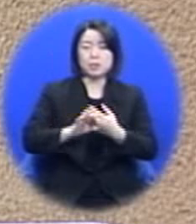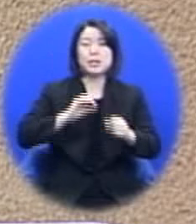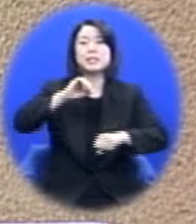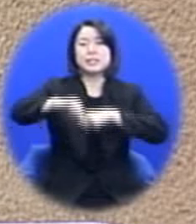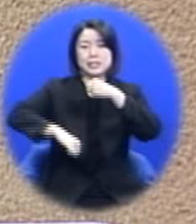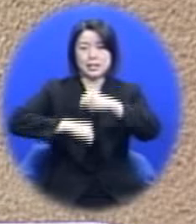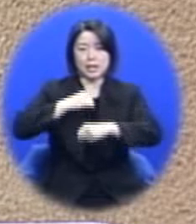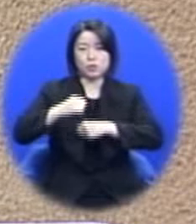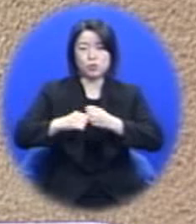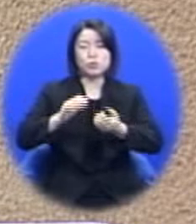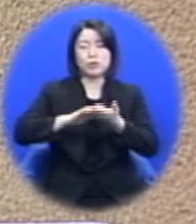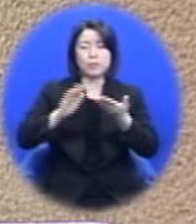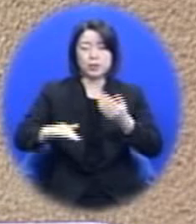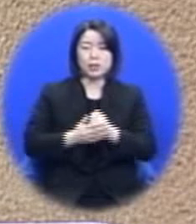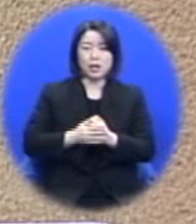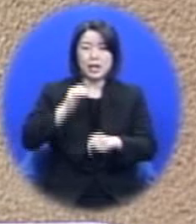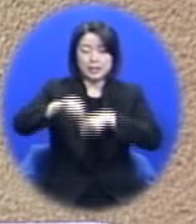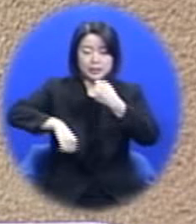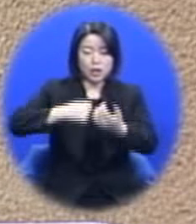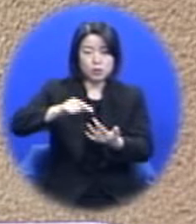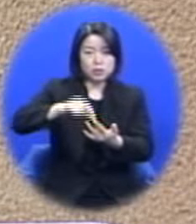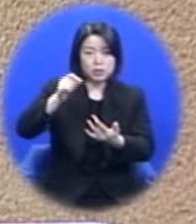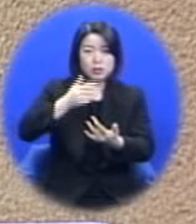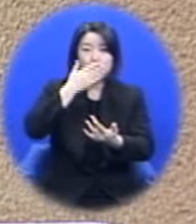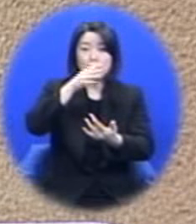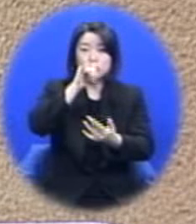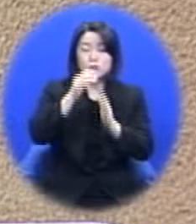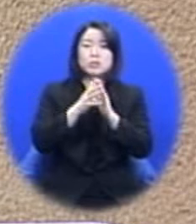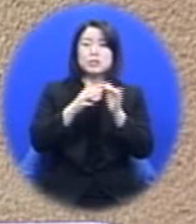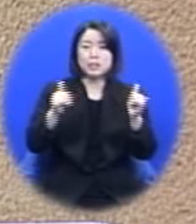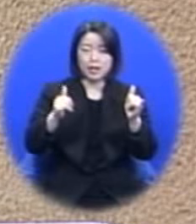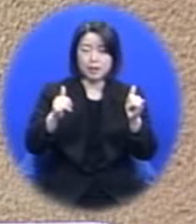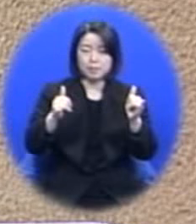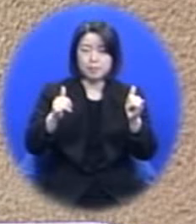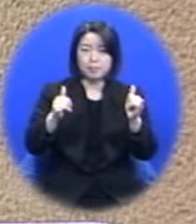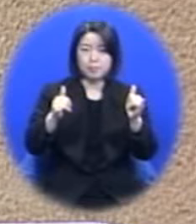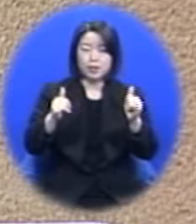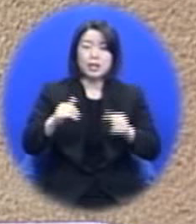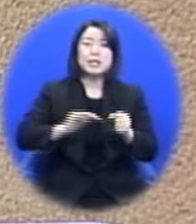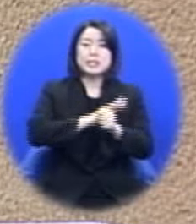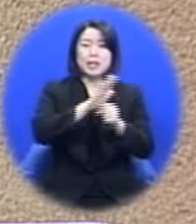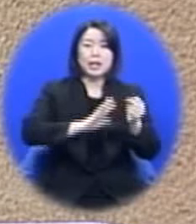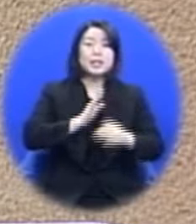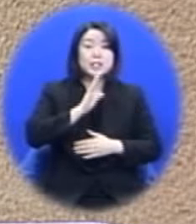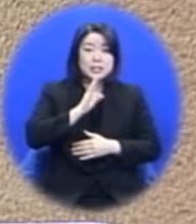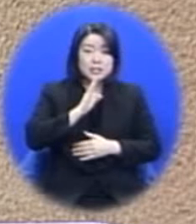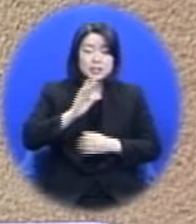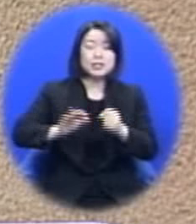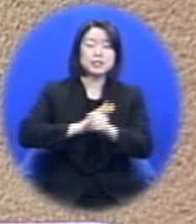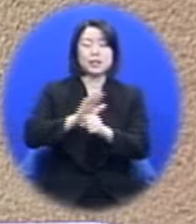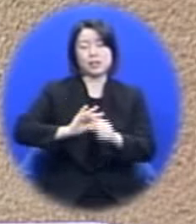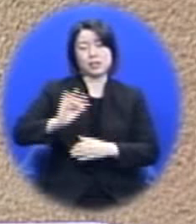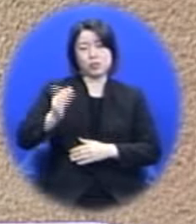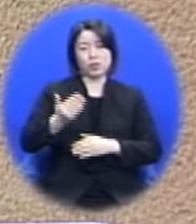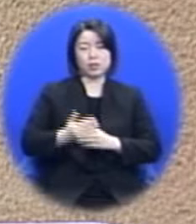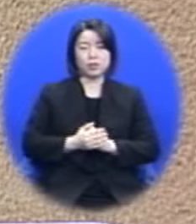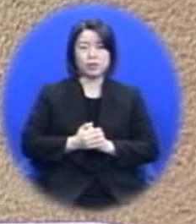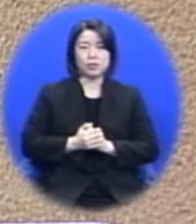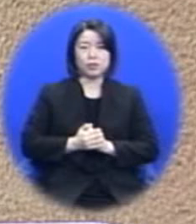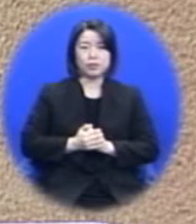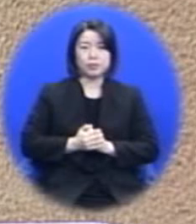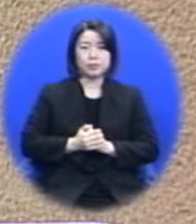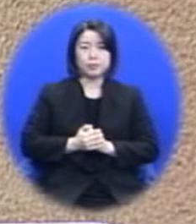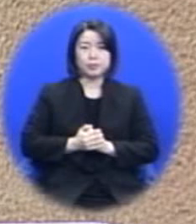자유입니다. 자유로운 선택을 할 수 있는 사람이어야 사랑이 진짜 사랑이 되는 것입니다.